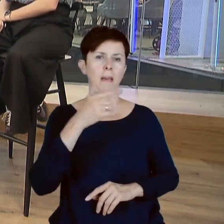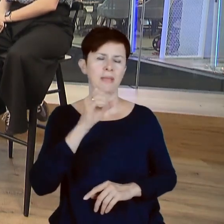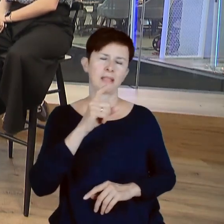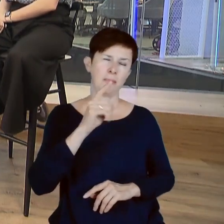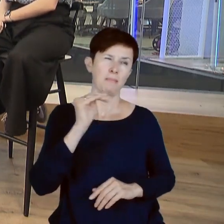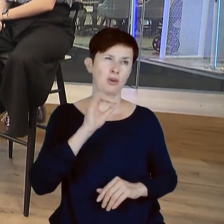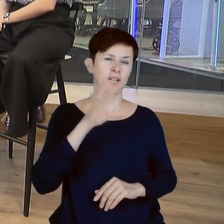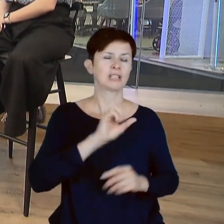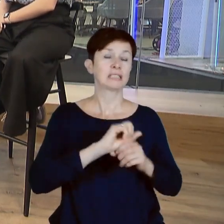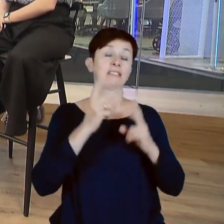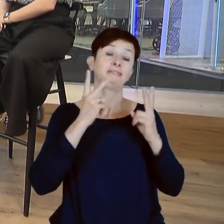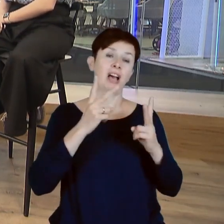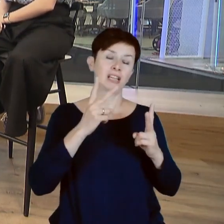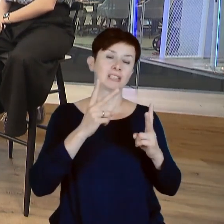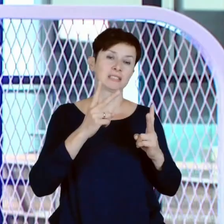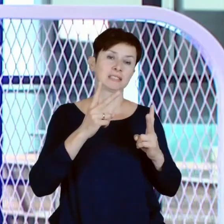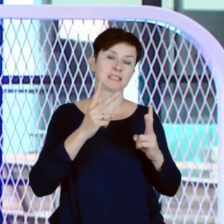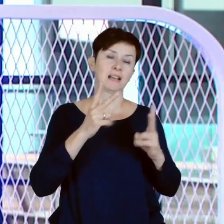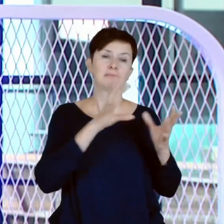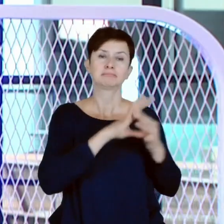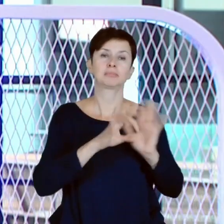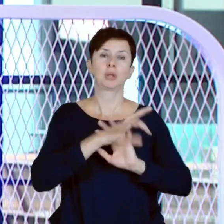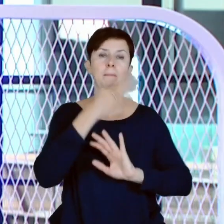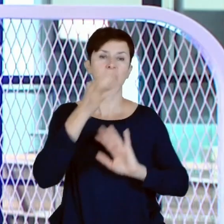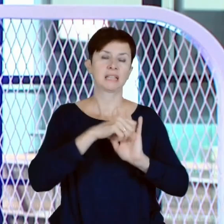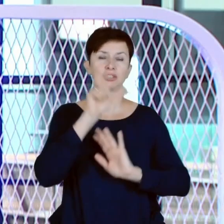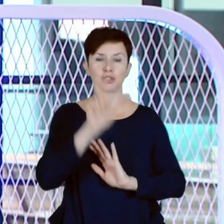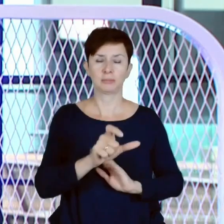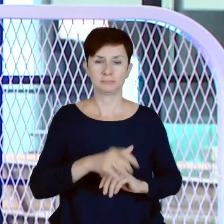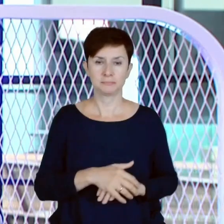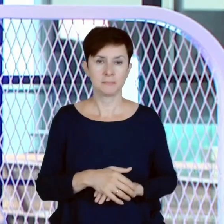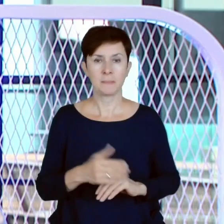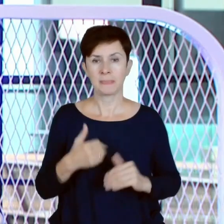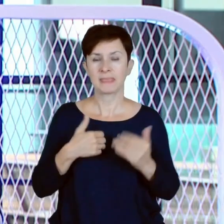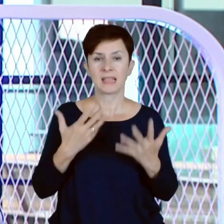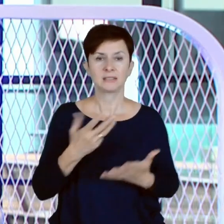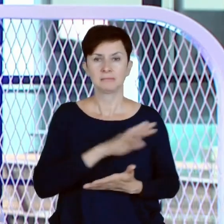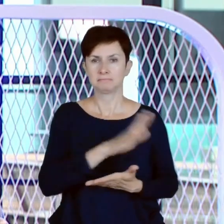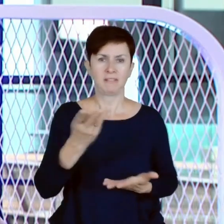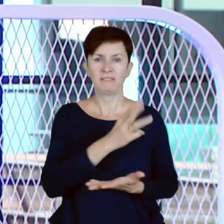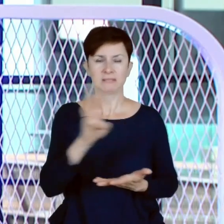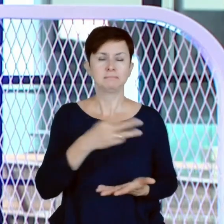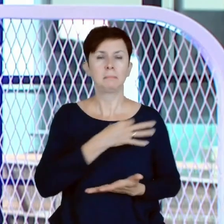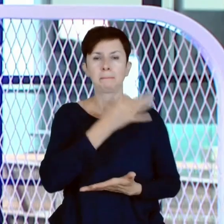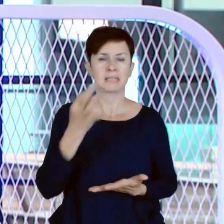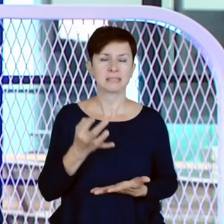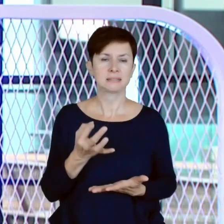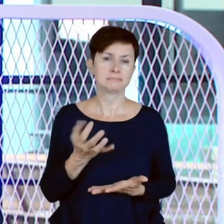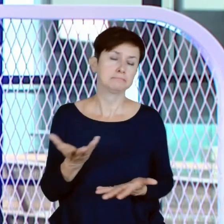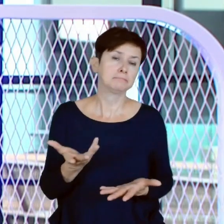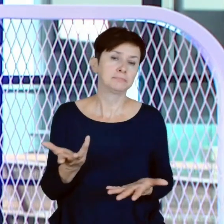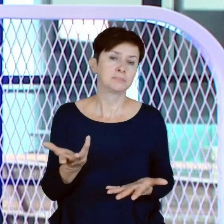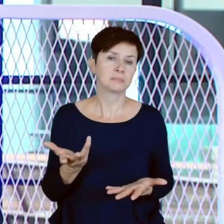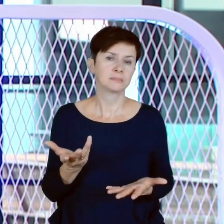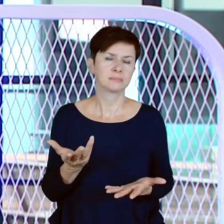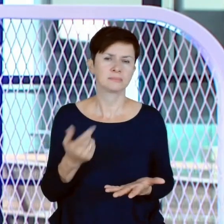w pytaniu, które chcę ci zadać, to chciałabym w ogóle też was zapytać, no bo przecież jak sobie... Dominika, te ekrany